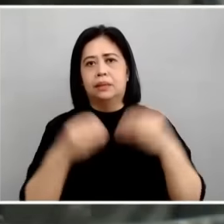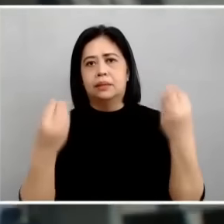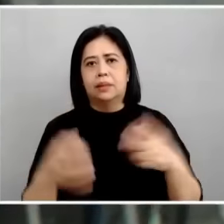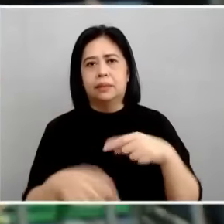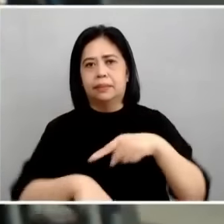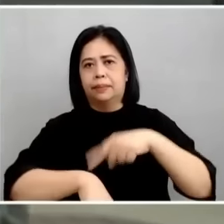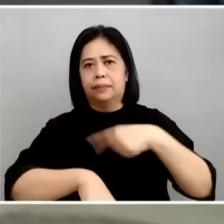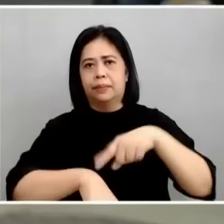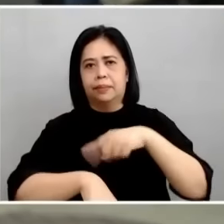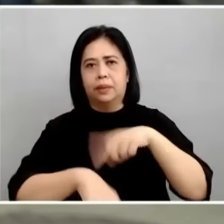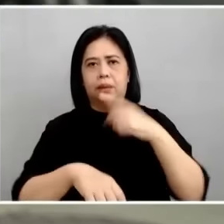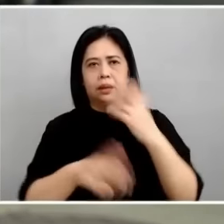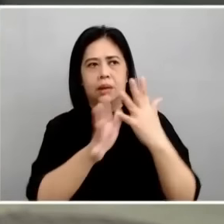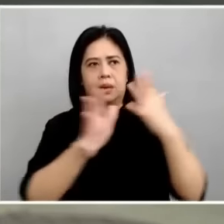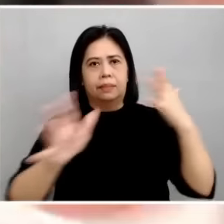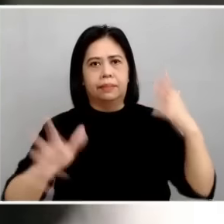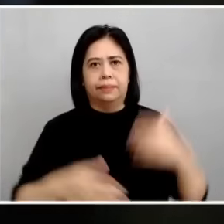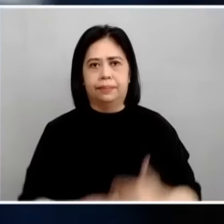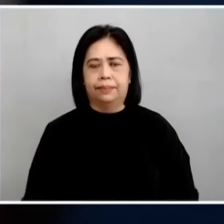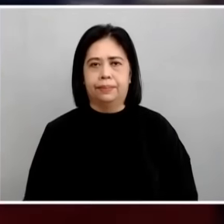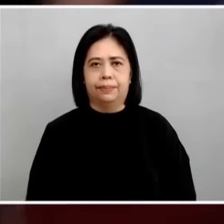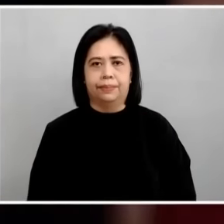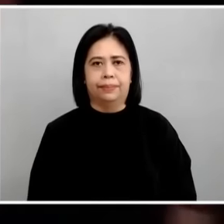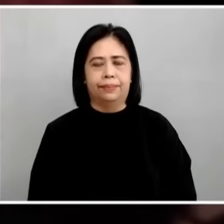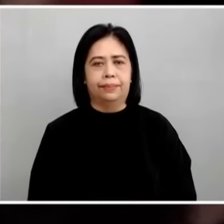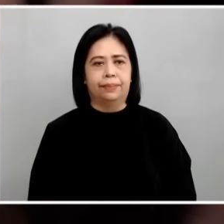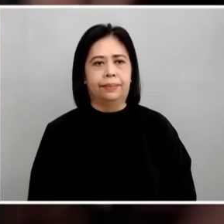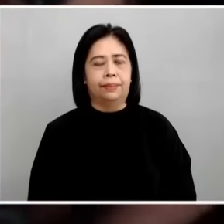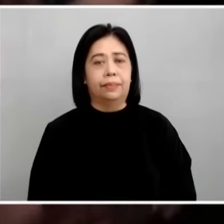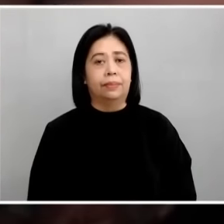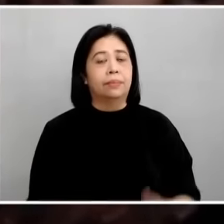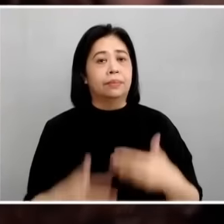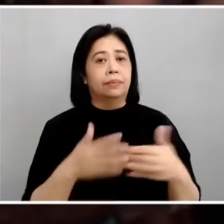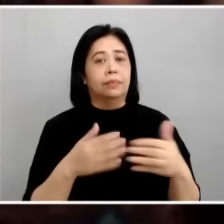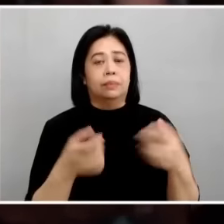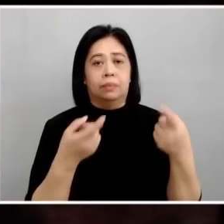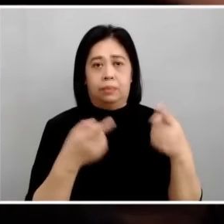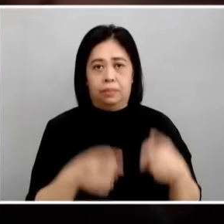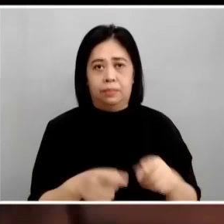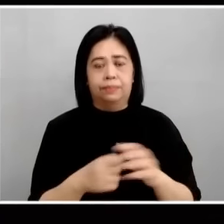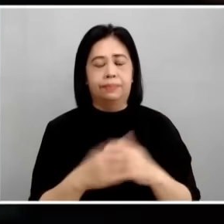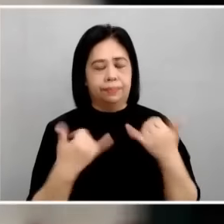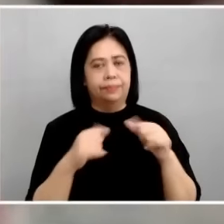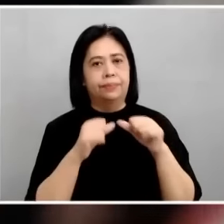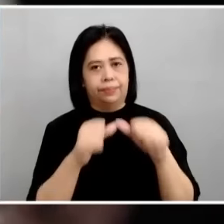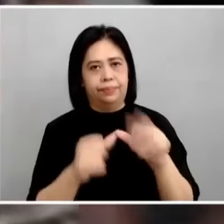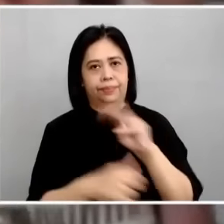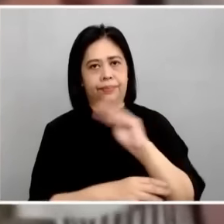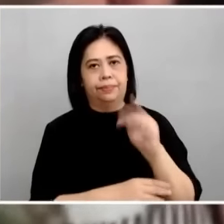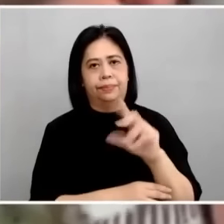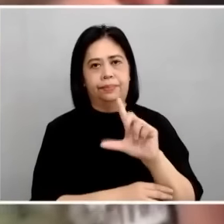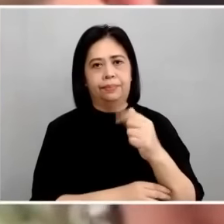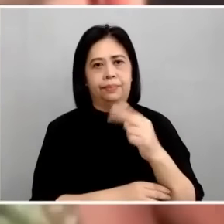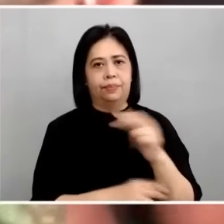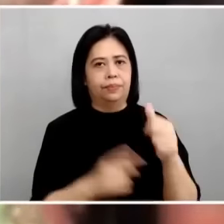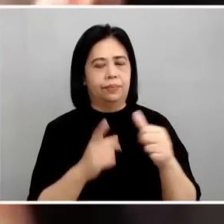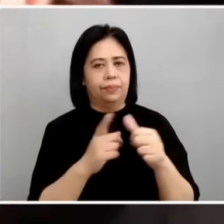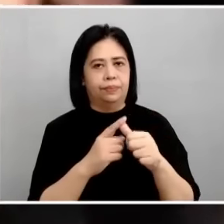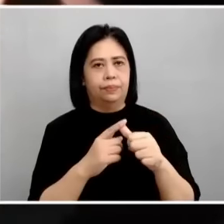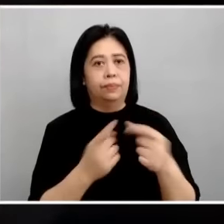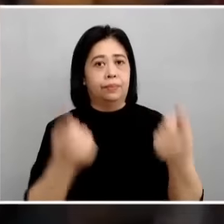oras dahil sa haba ng pila. Sa kabila ng nangyari, itutuloy pa rin ng Manila LGU ang first come